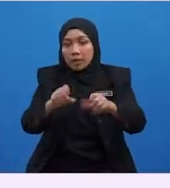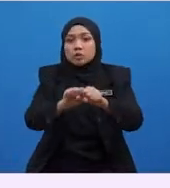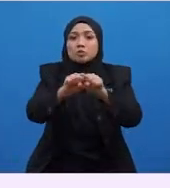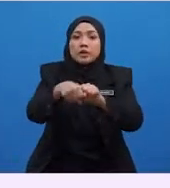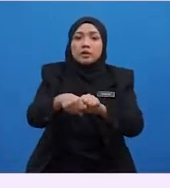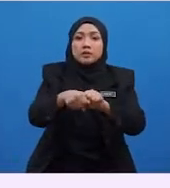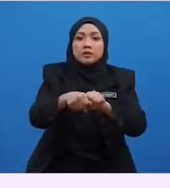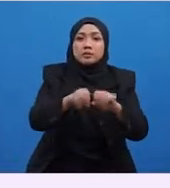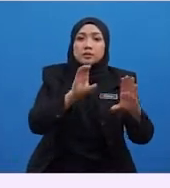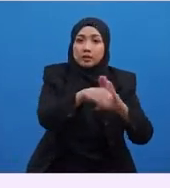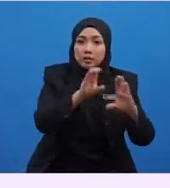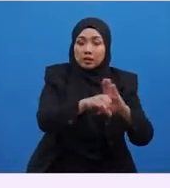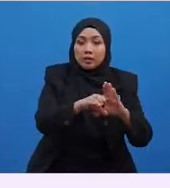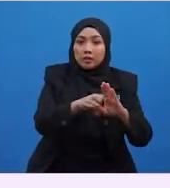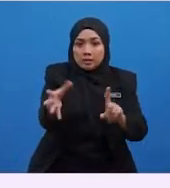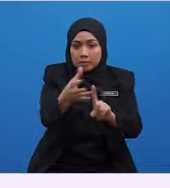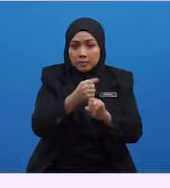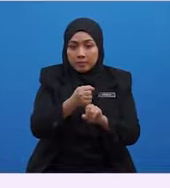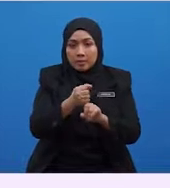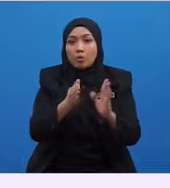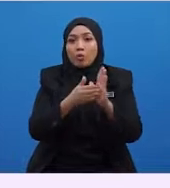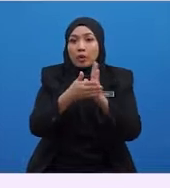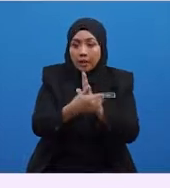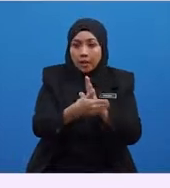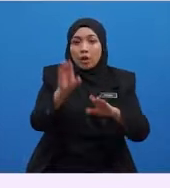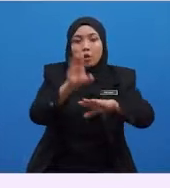dapat dicapai oleh komputer pengguna.